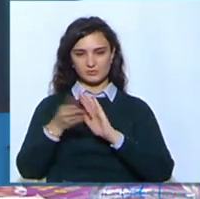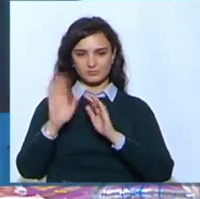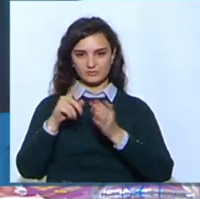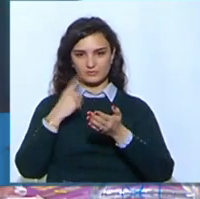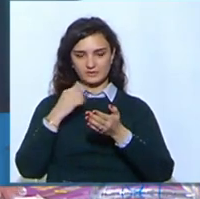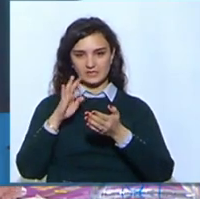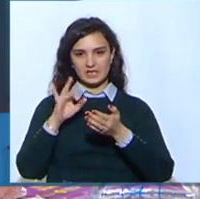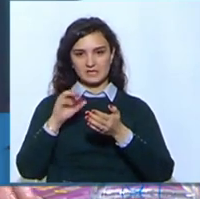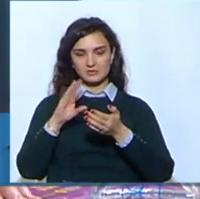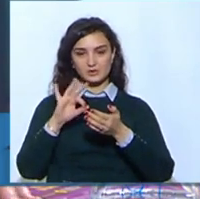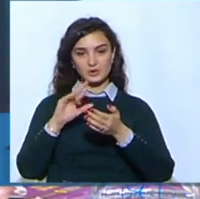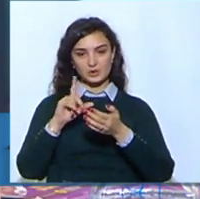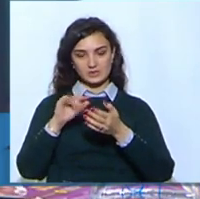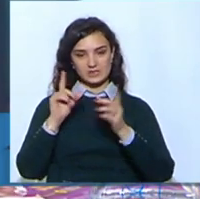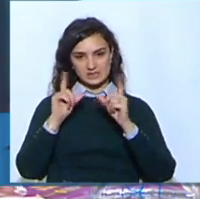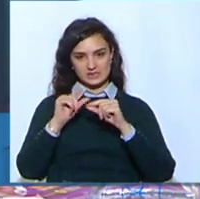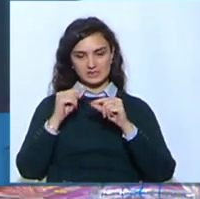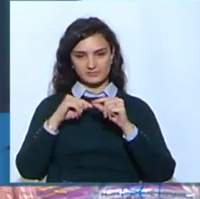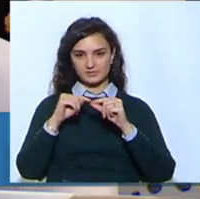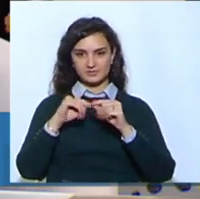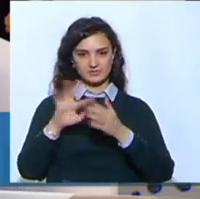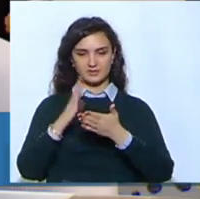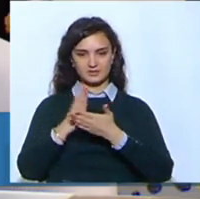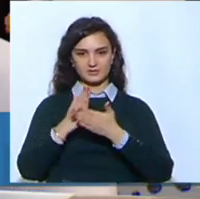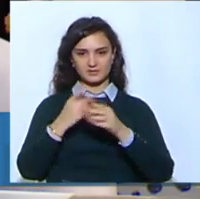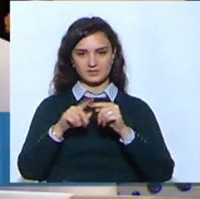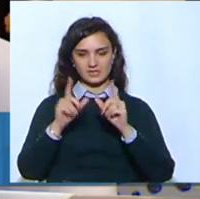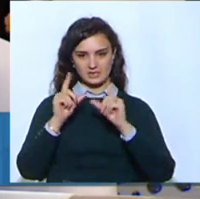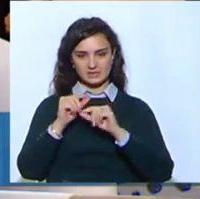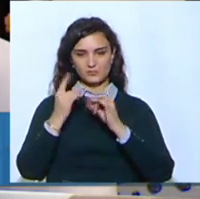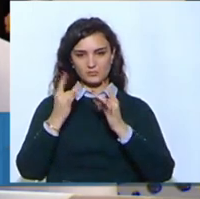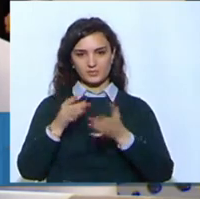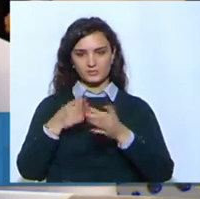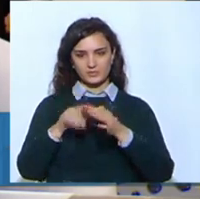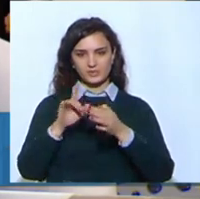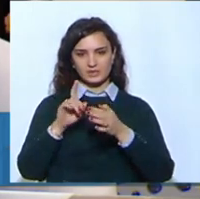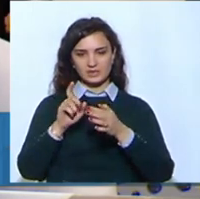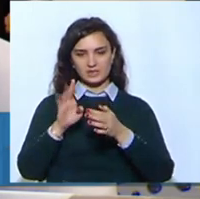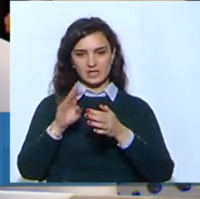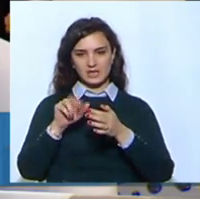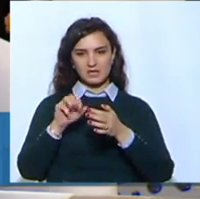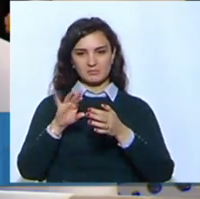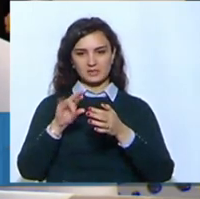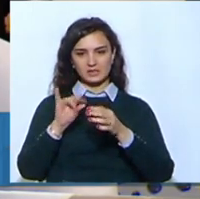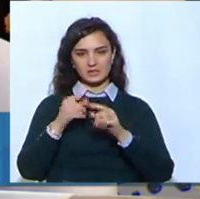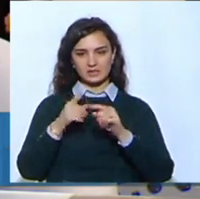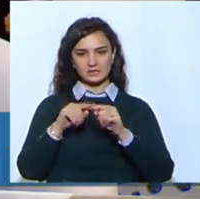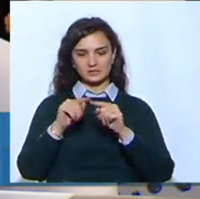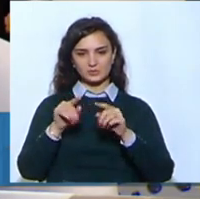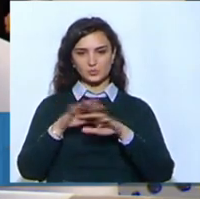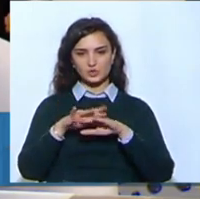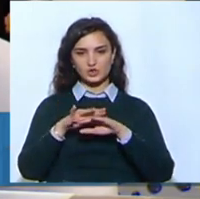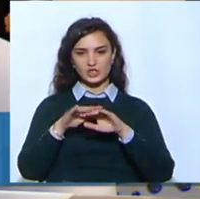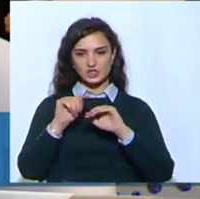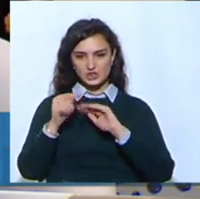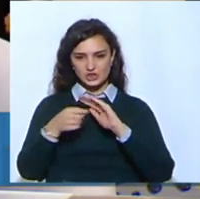ვთქვათ, ქლამიდიოზი იძინებს თუ არა ორგანიზმში? არა, ქლამიდიოს არ ახასიათებს ესე დაძინება, უბრალოდ ქლამიდია თავისი ბუნებით არის ინტრასელულარული, ანუ უჯრედში